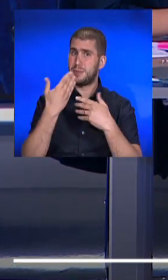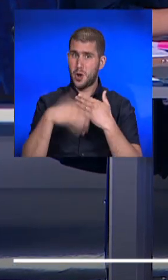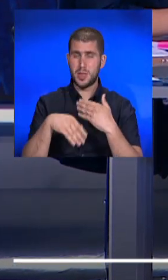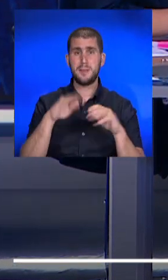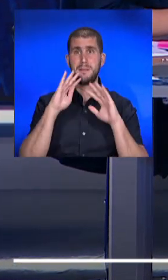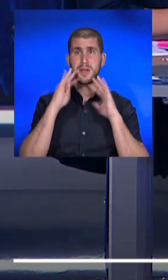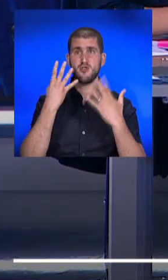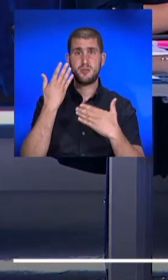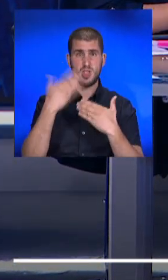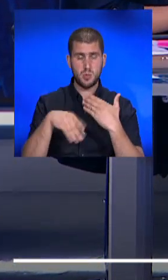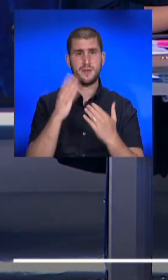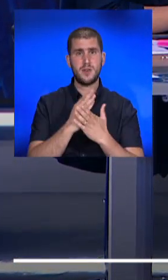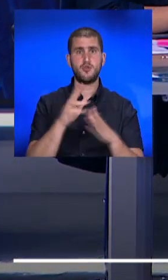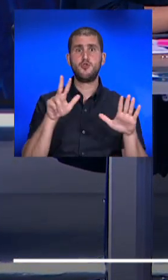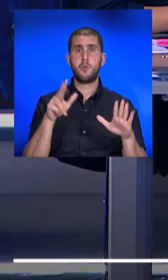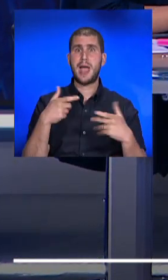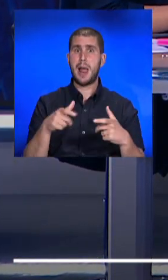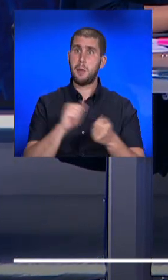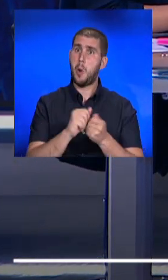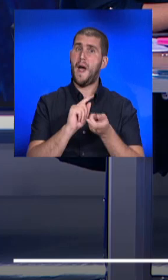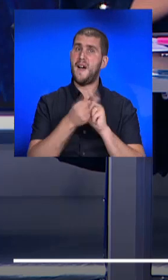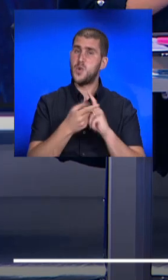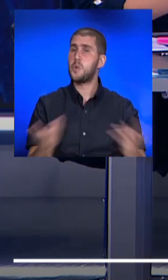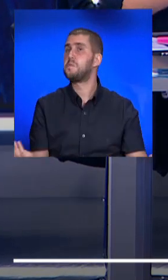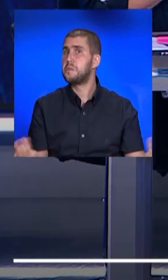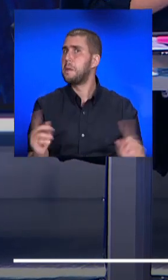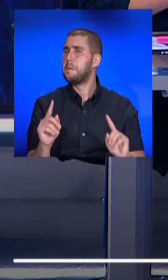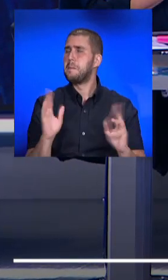שנים האחרונות יצאו 8 אלבומים, או להפך.